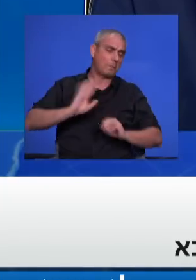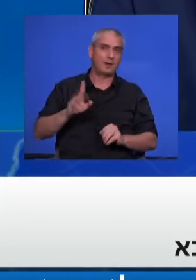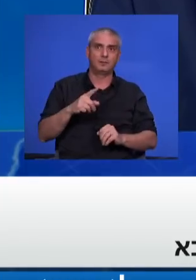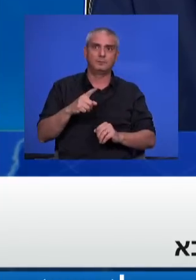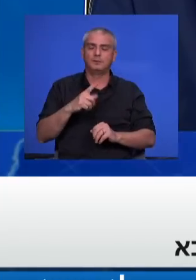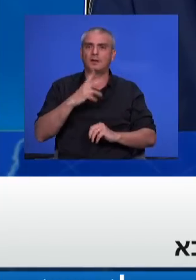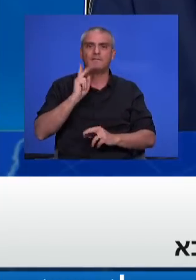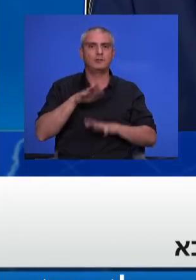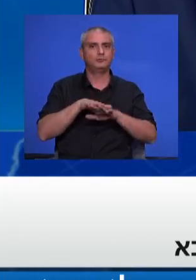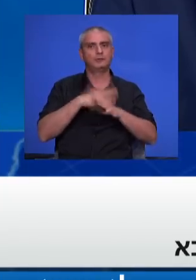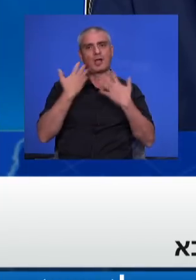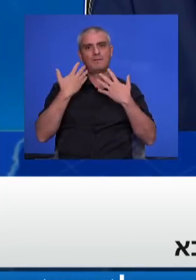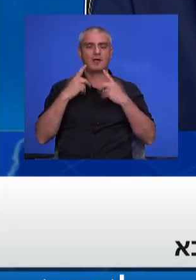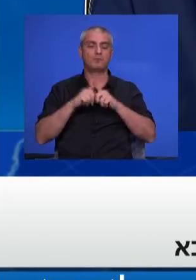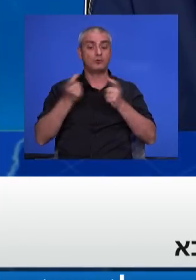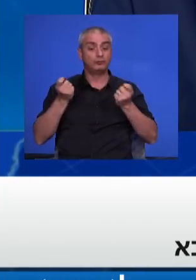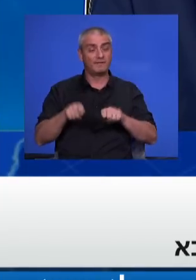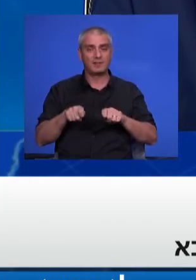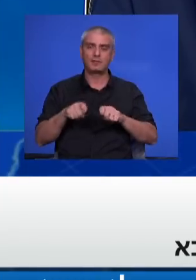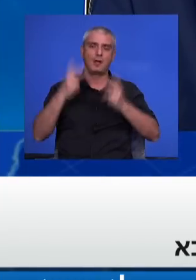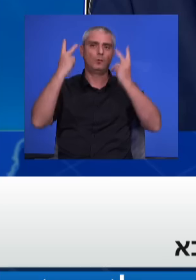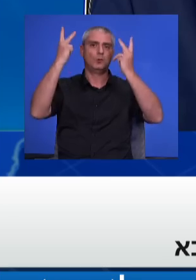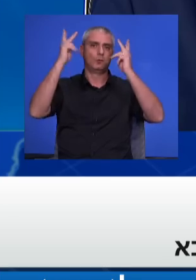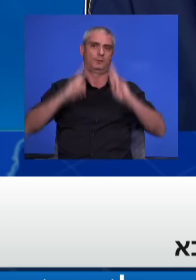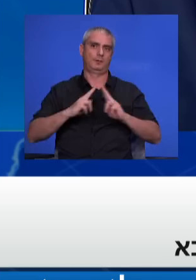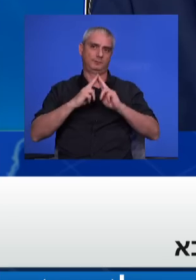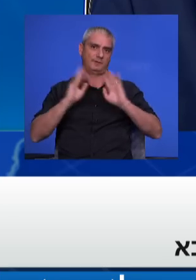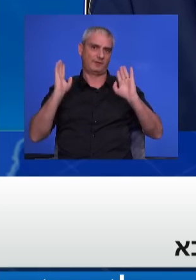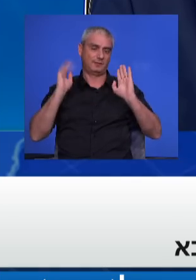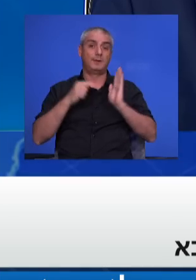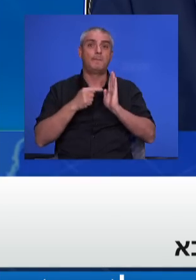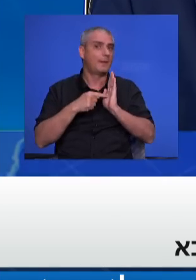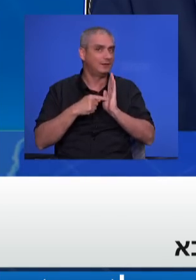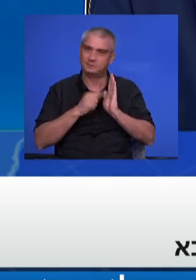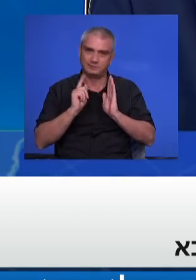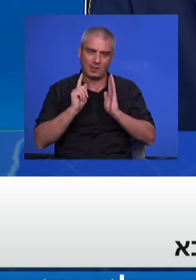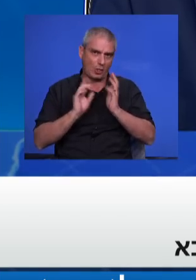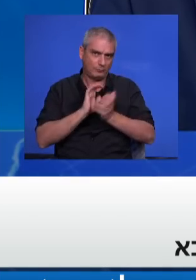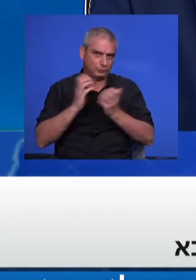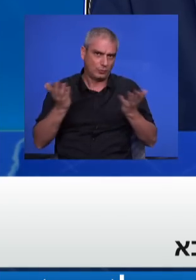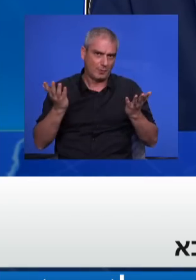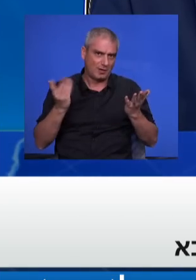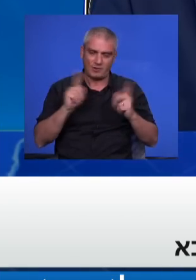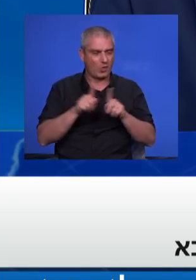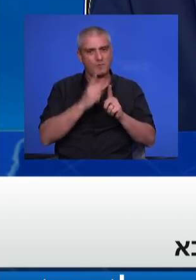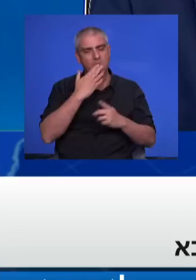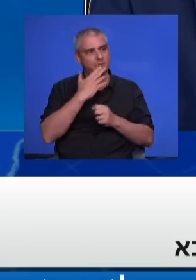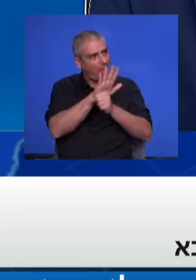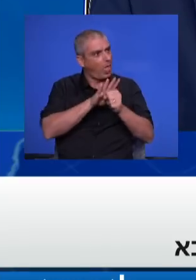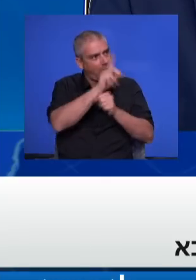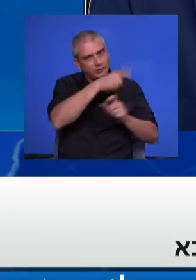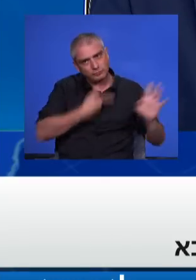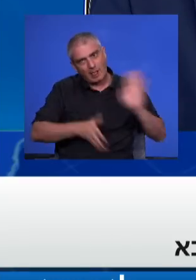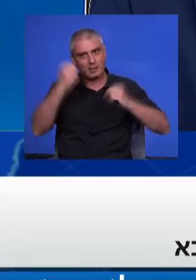ויש איזו אווירה כזו, השביתה היא בנפשו של הצרפתי. לכן זה לא דבר מסובך, זה לא כמו בישראל או במקומות